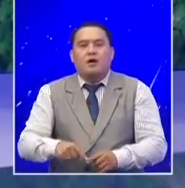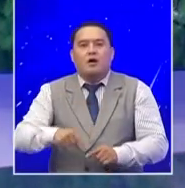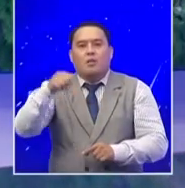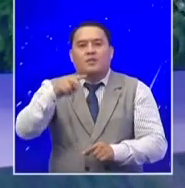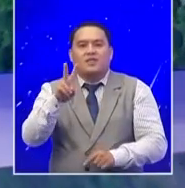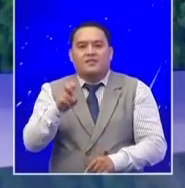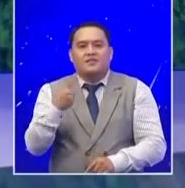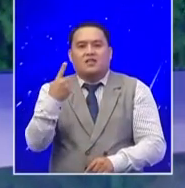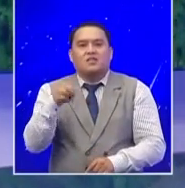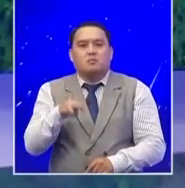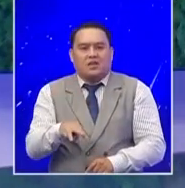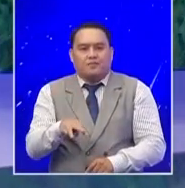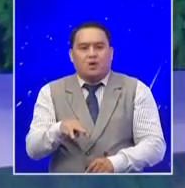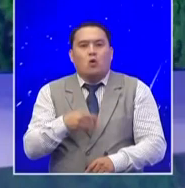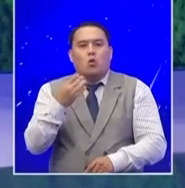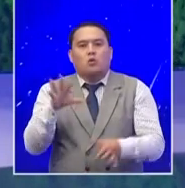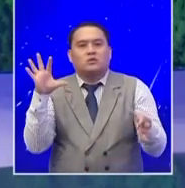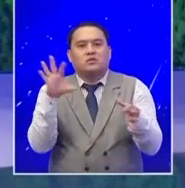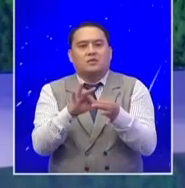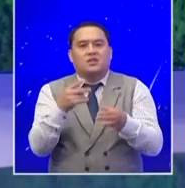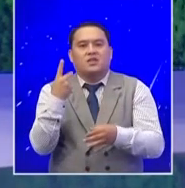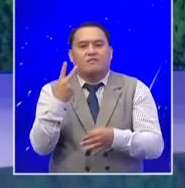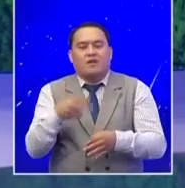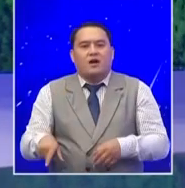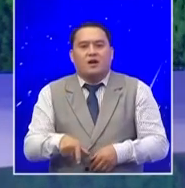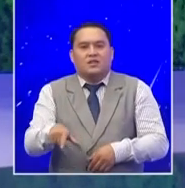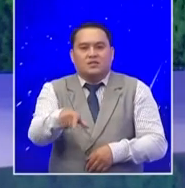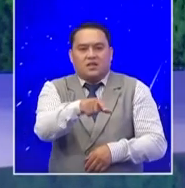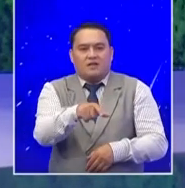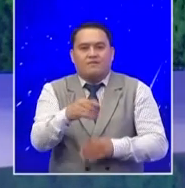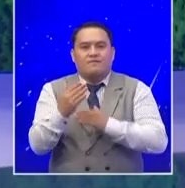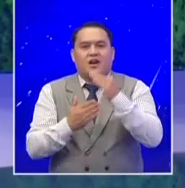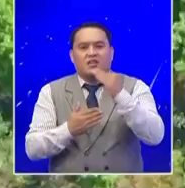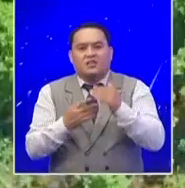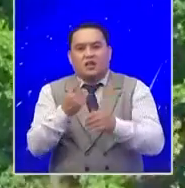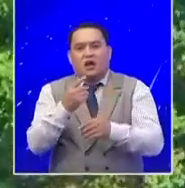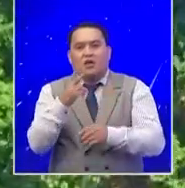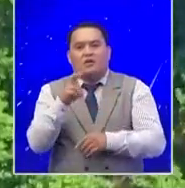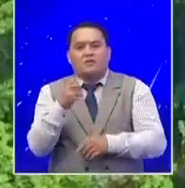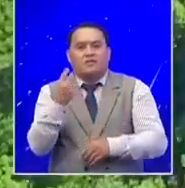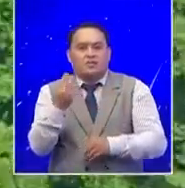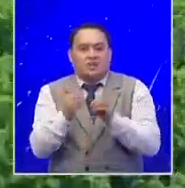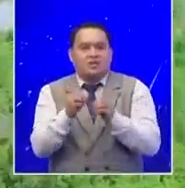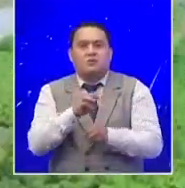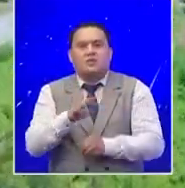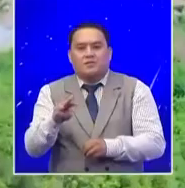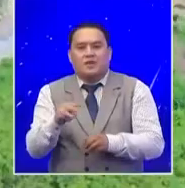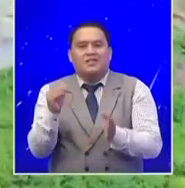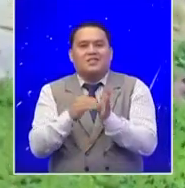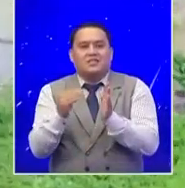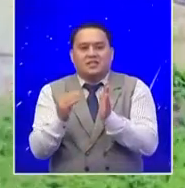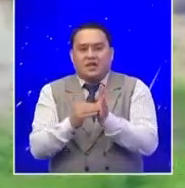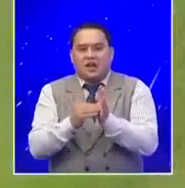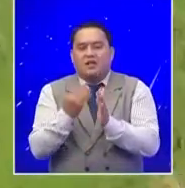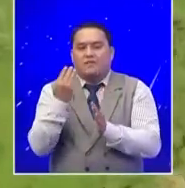отделяет 201 метр. Он соединяет 2 берега реки Лянцзань на высоте птичьего полета. Его стеклянный пол имеет 3